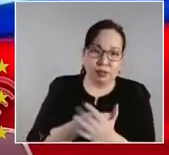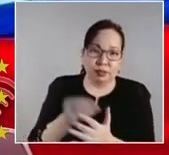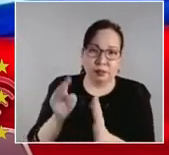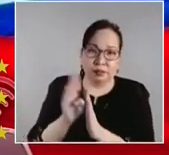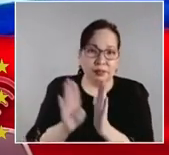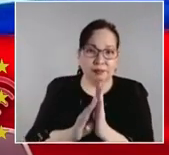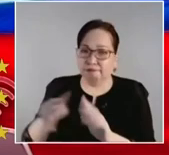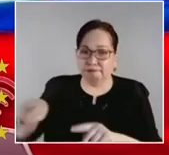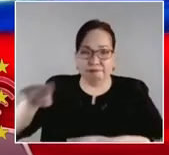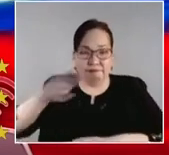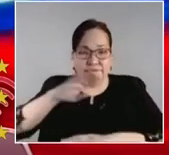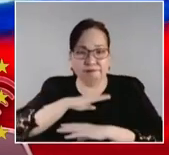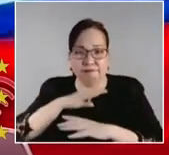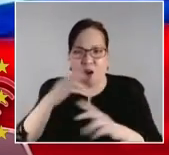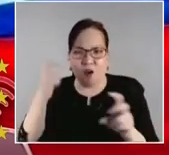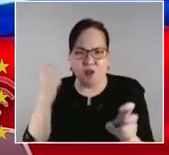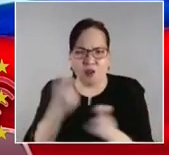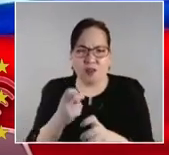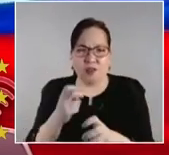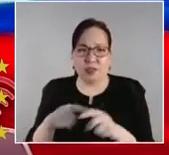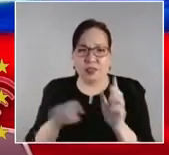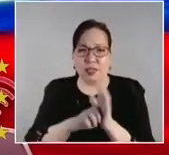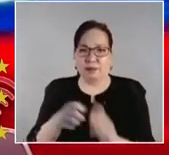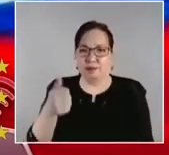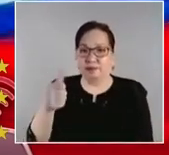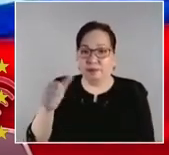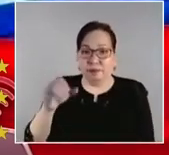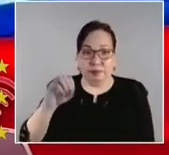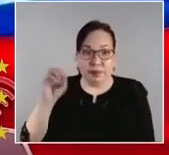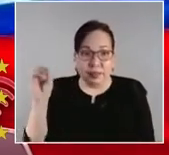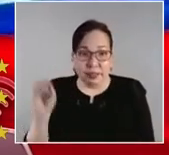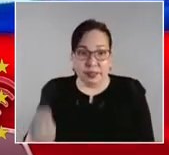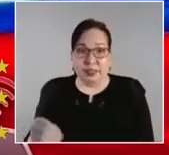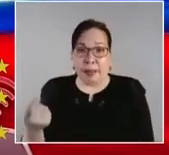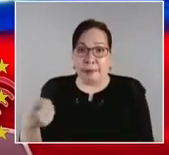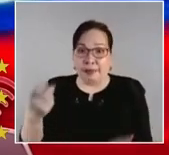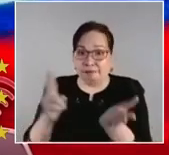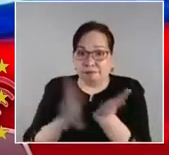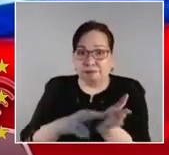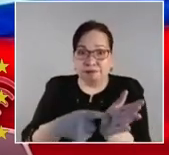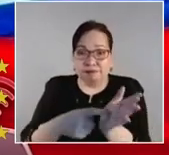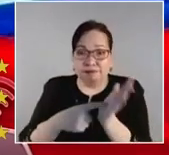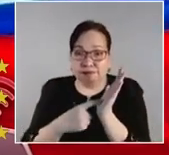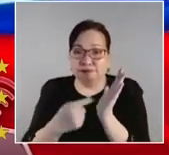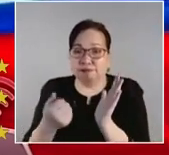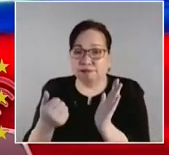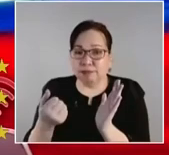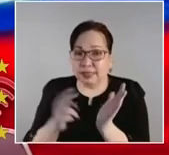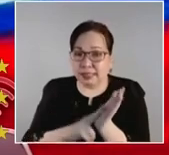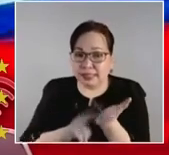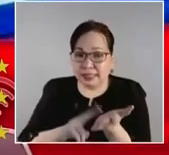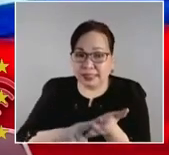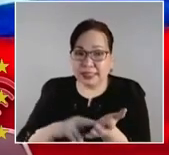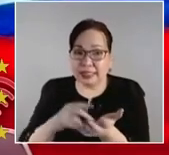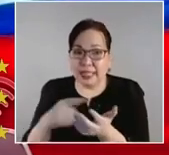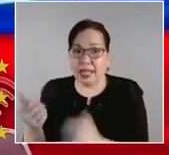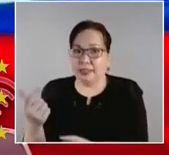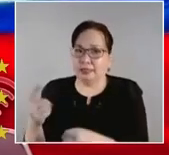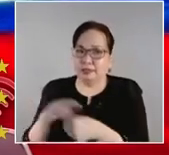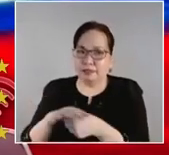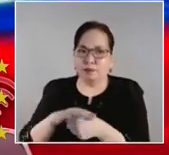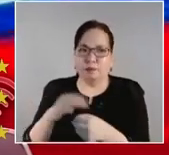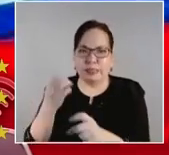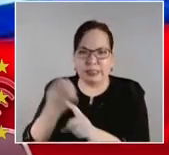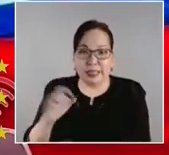mga requirements. For example, yung 10% minimum signature requirements, yung 3% minimum in every legislative